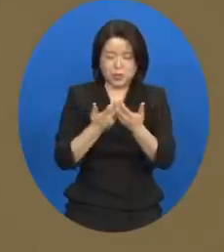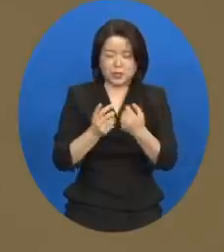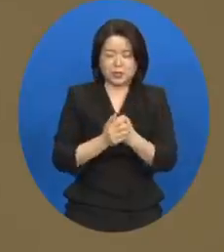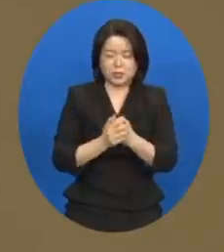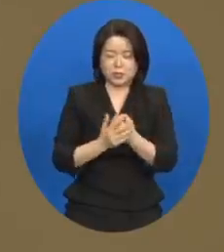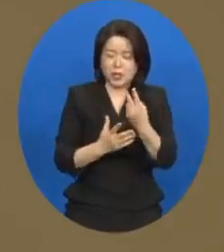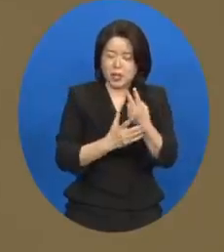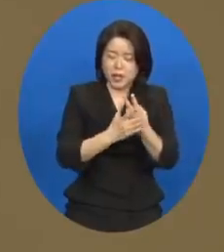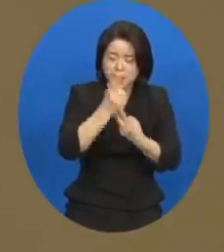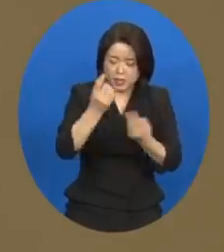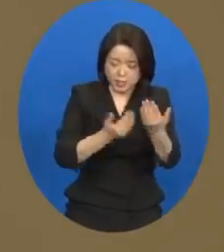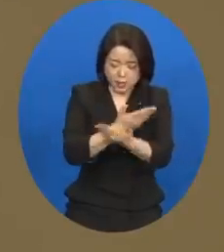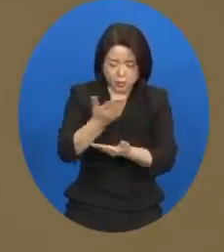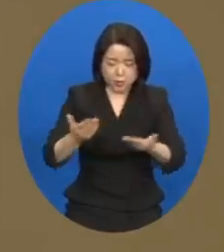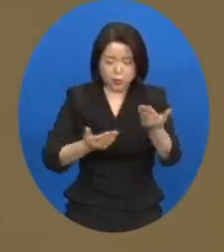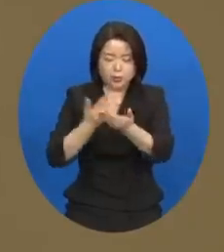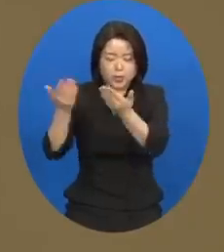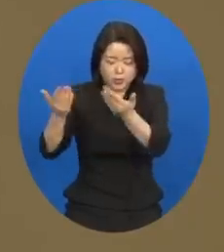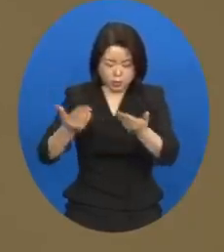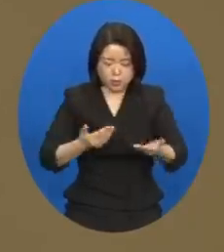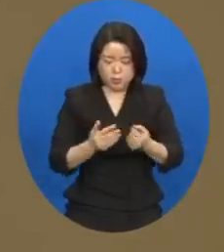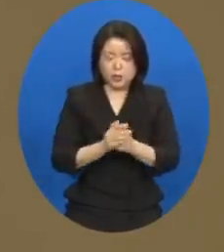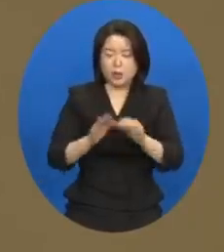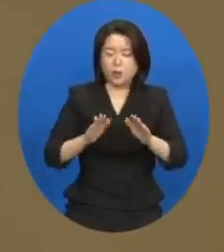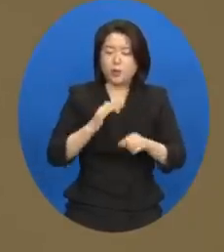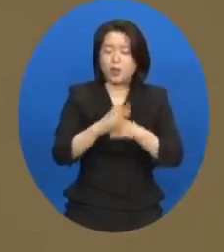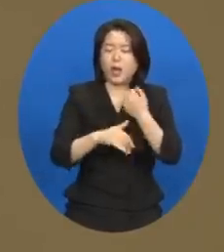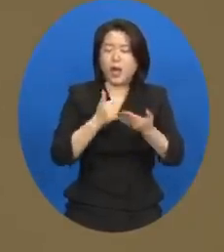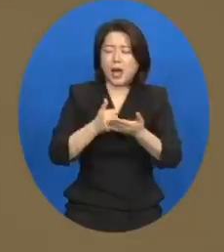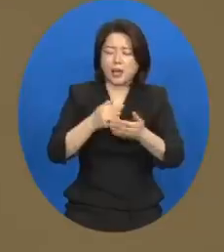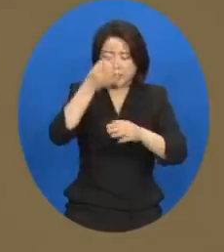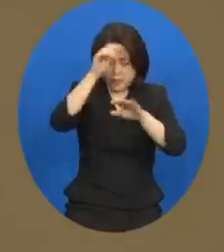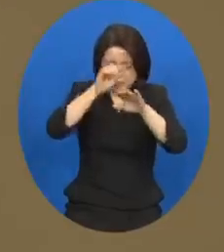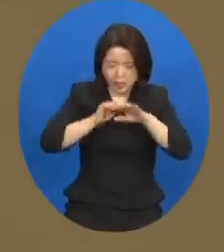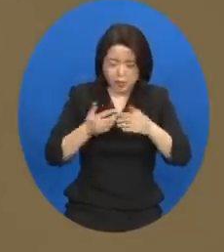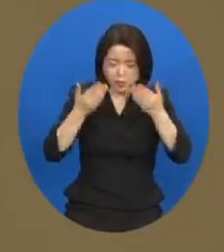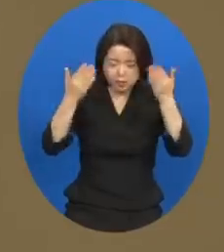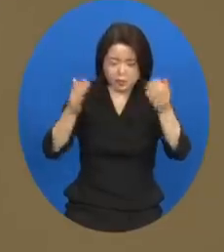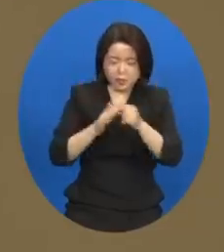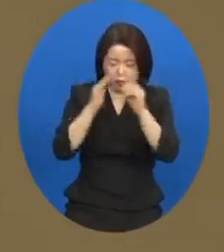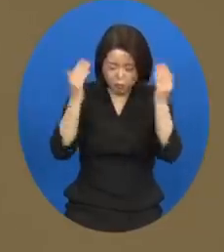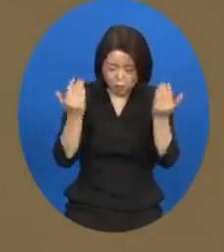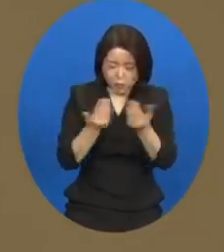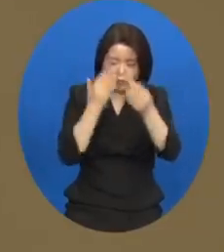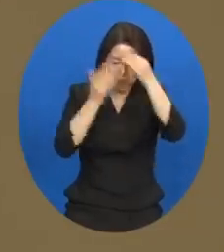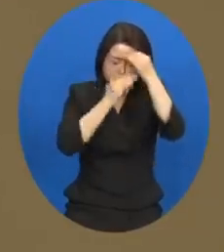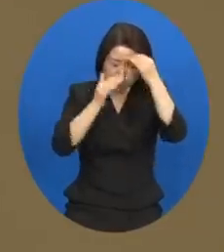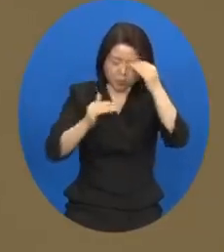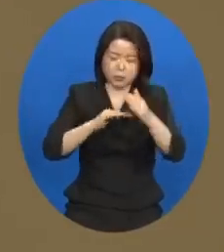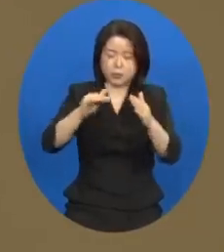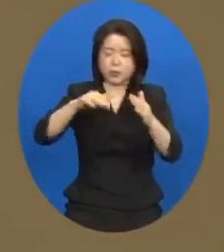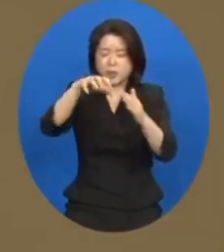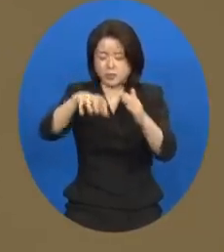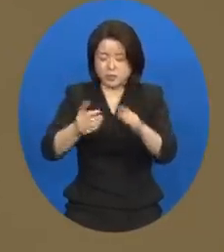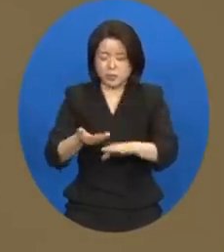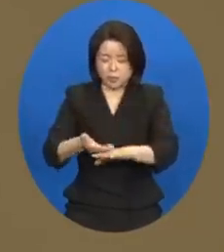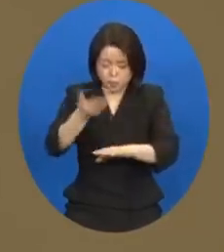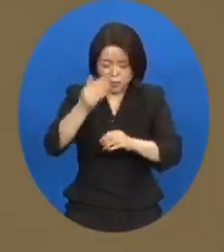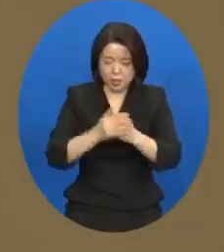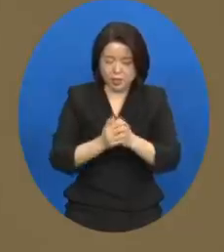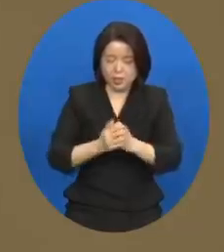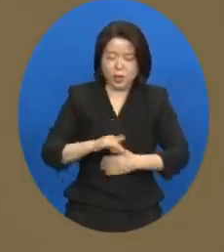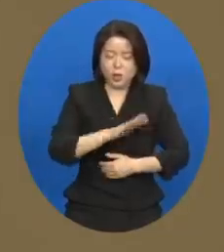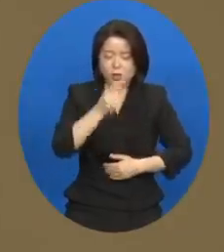하나 되도록 교통하심이 오늘도 하나님께 예배하는 모든 성도들과 그 가정 위에, 그리고